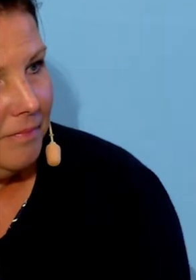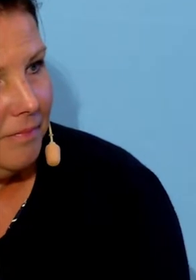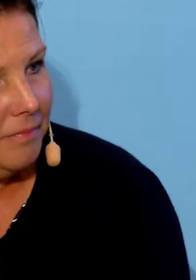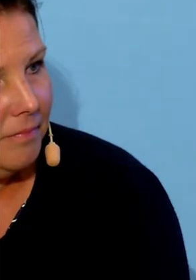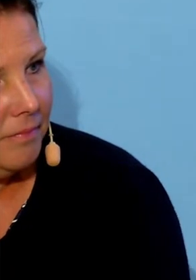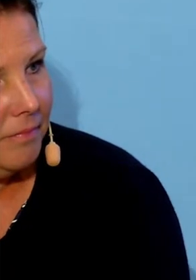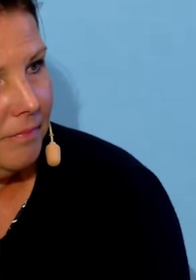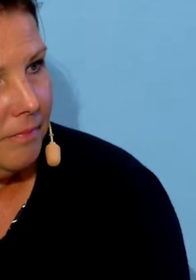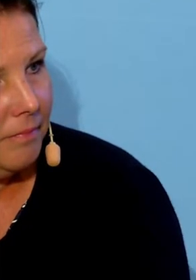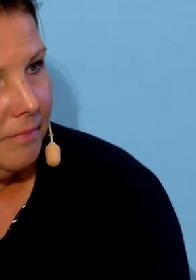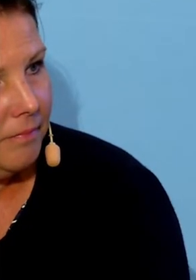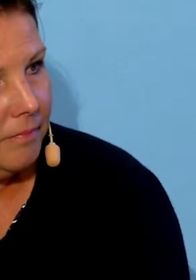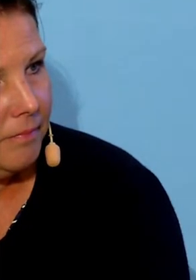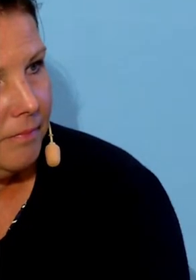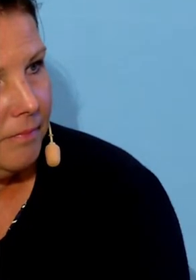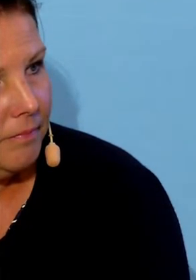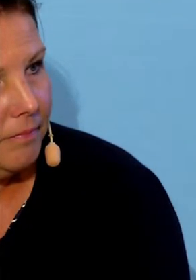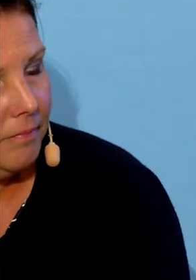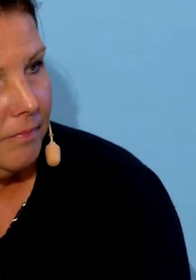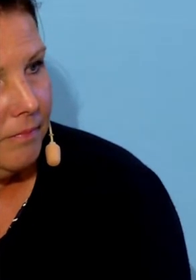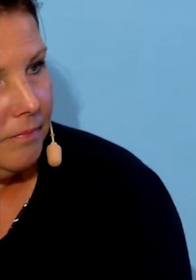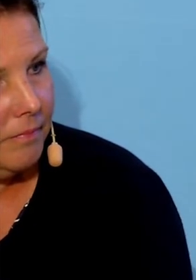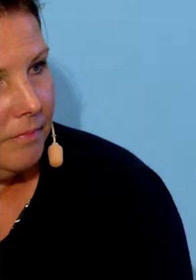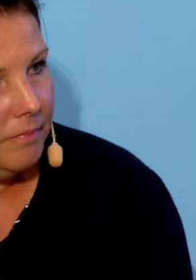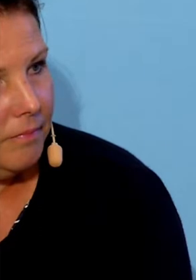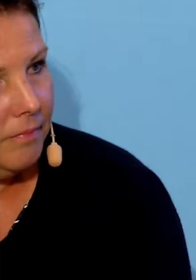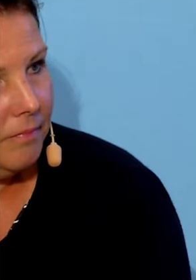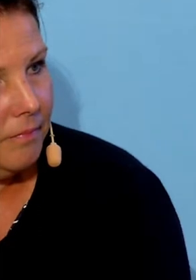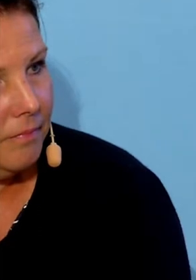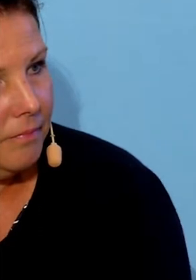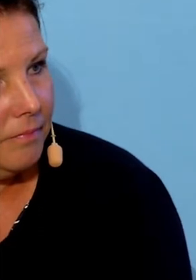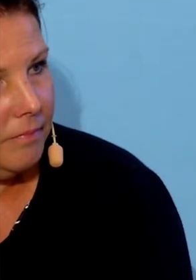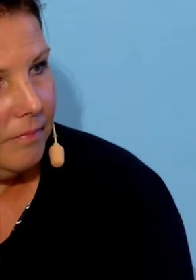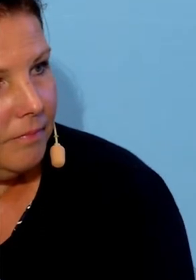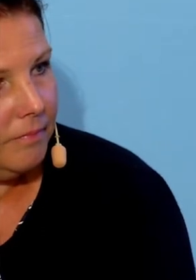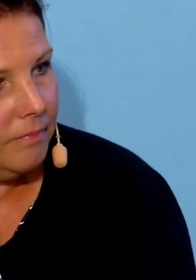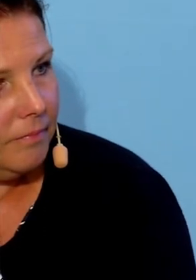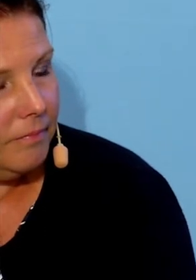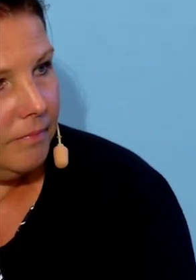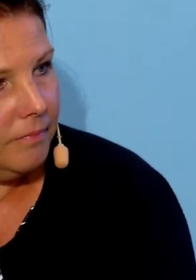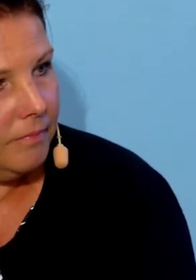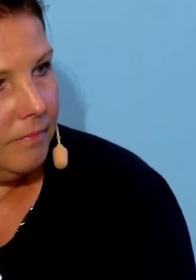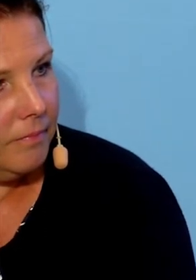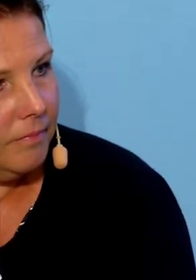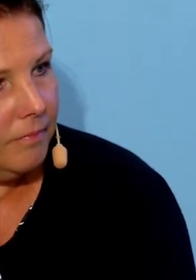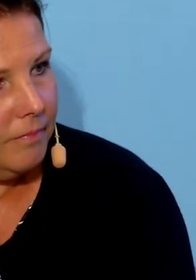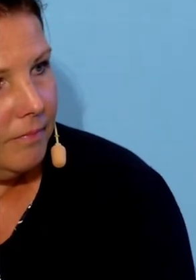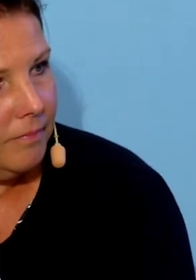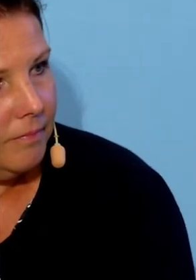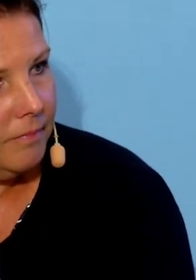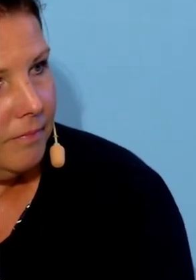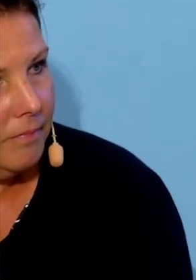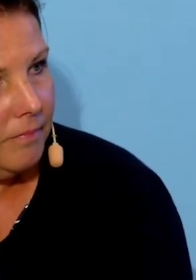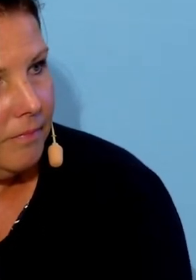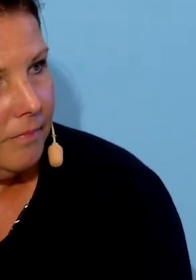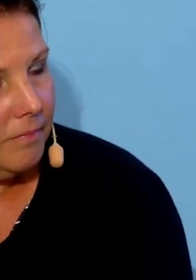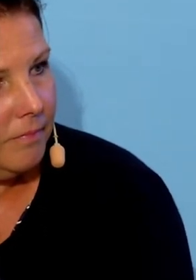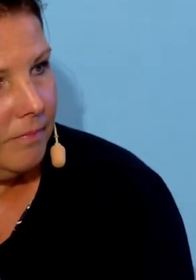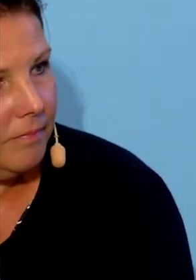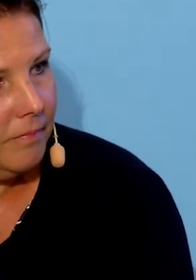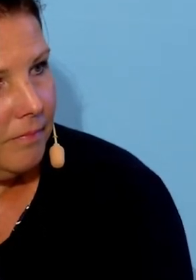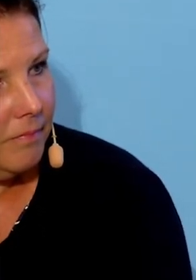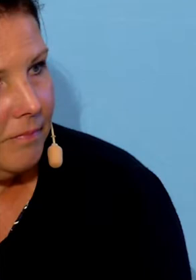ett exempel där digitaliseringen verkligen slår in. Där man dels säkrar att du har rätt kompetens. Om du har en servicetekniker som är ute hos